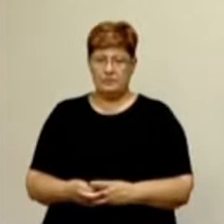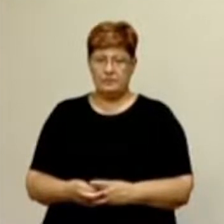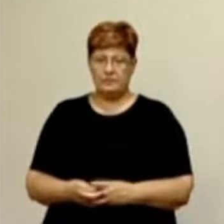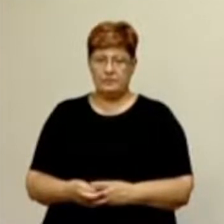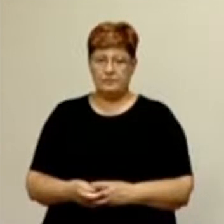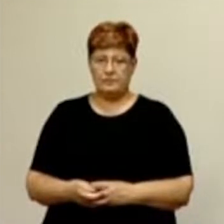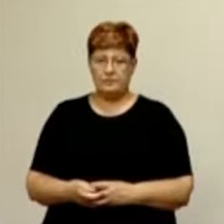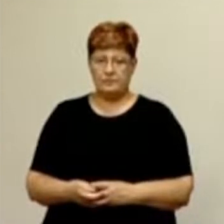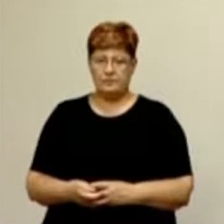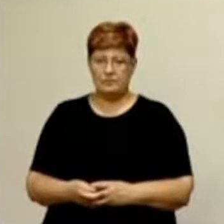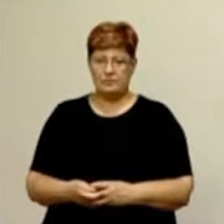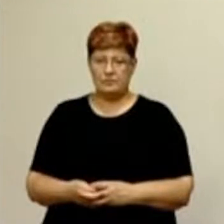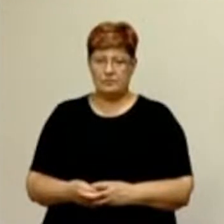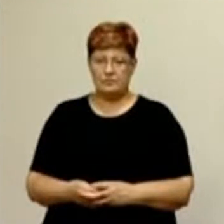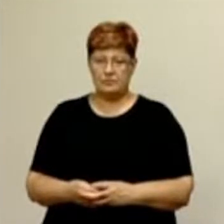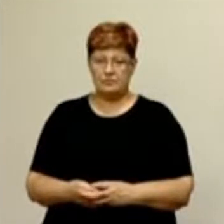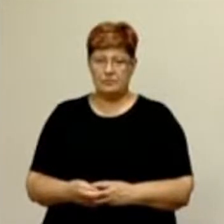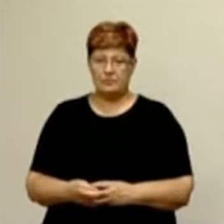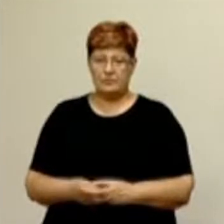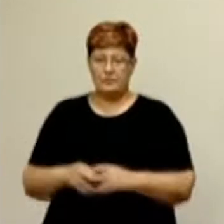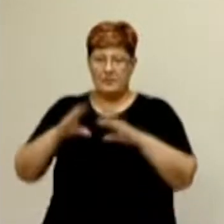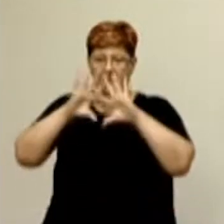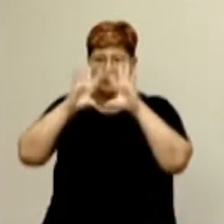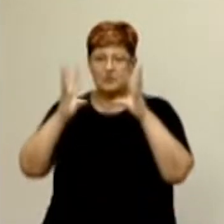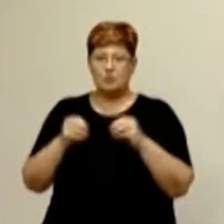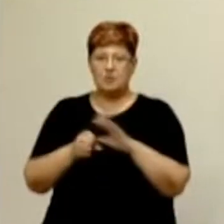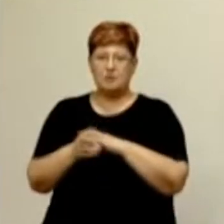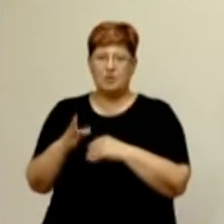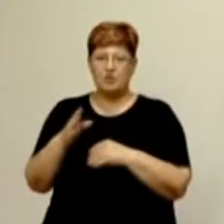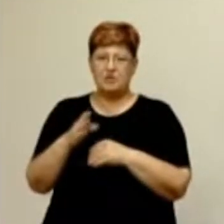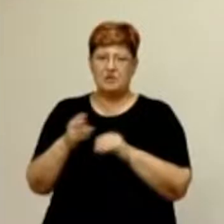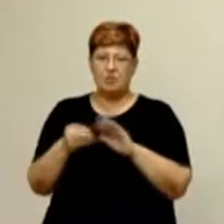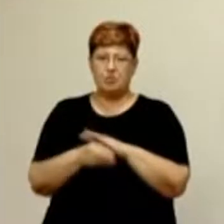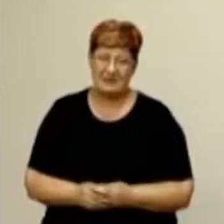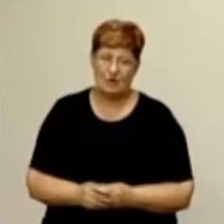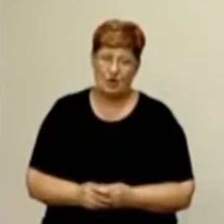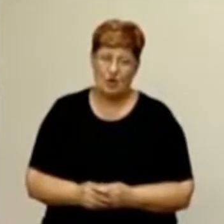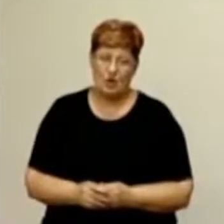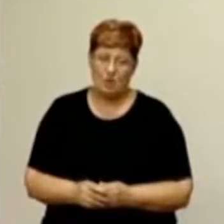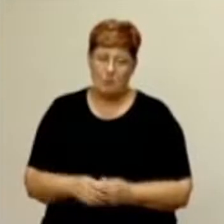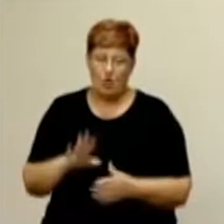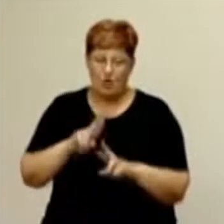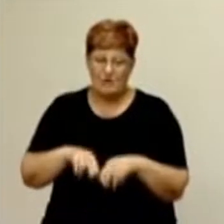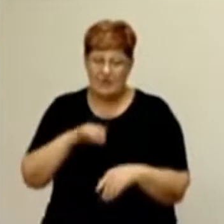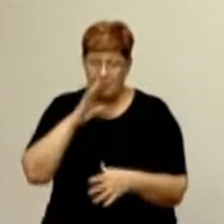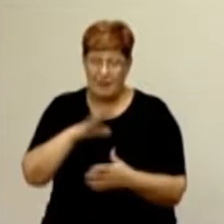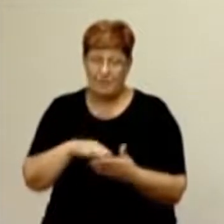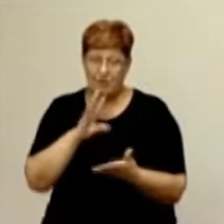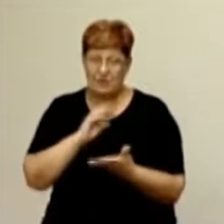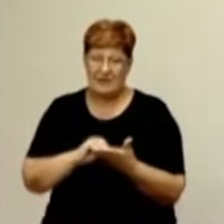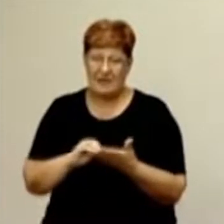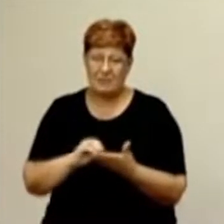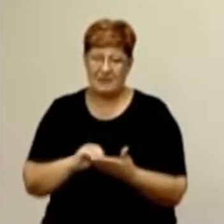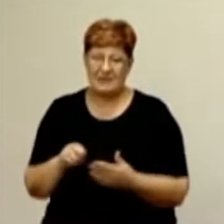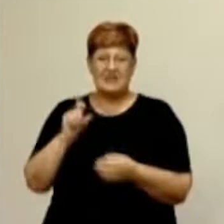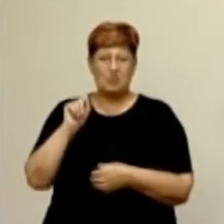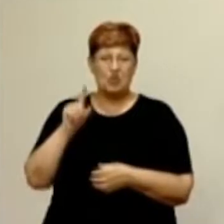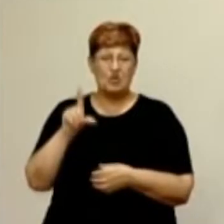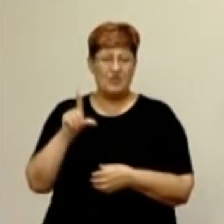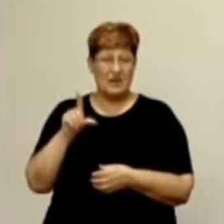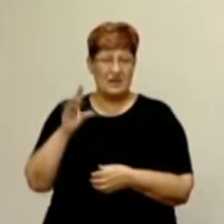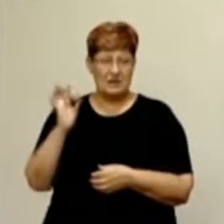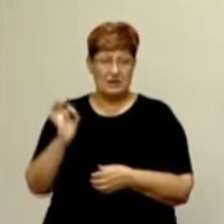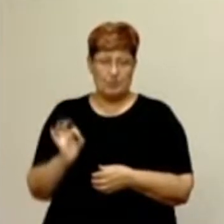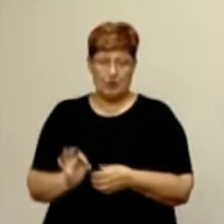strane predsedavajućeg Ištvana Pastora, povređeni ugled i kredibilitet parlamenta. Demantujući tvrdnje predsjednika pokrajinske vlade da